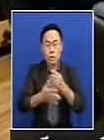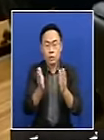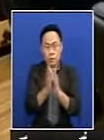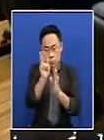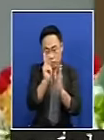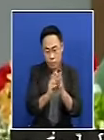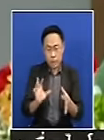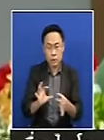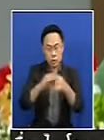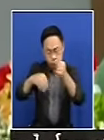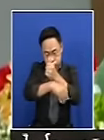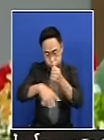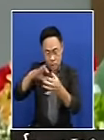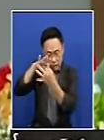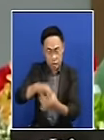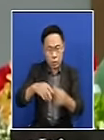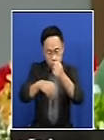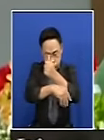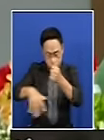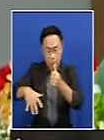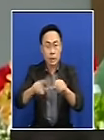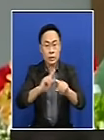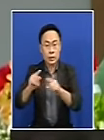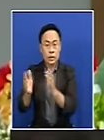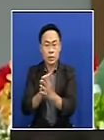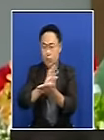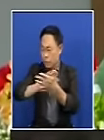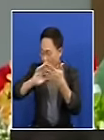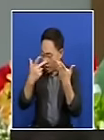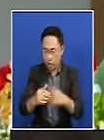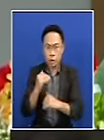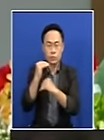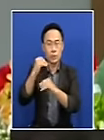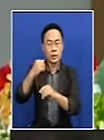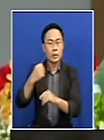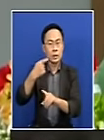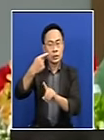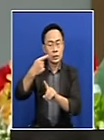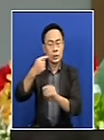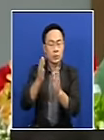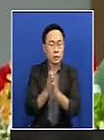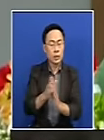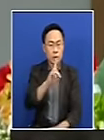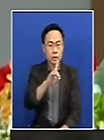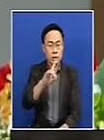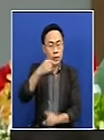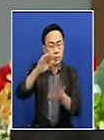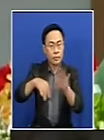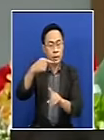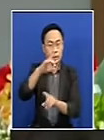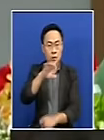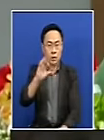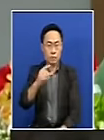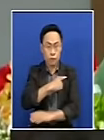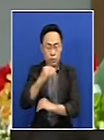การเลือกตั้งเสร็จเรียบร้อยก็ต้องกำหนดให้มีการเลือกตั้งภายใน150วันและกำหนดให้ผู้ดำรงตำแหน่งองค์กรต่างๆต้องเว้นวรรคก่อน